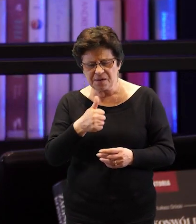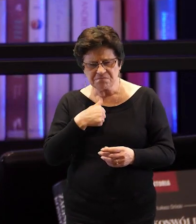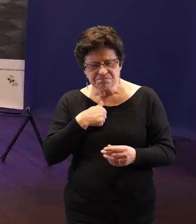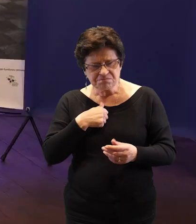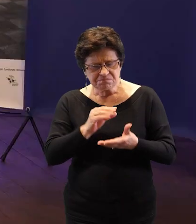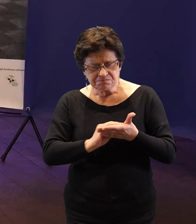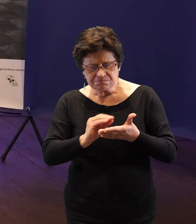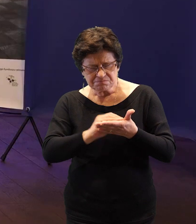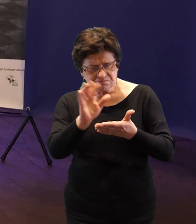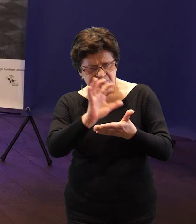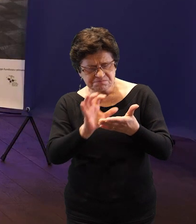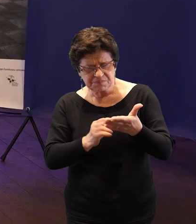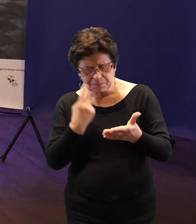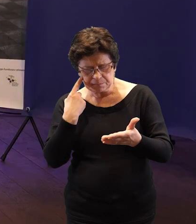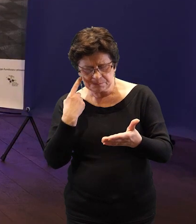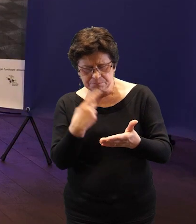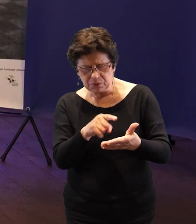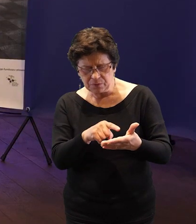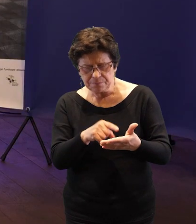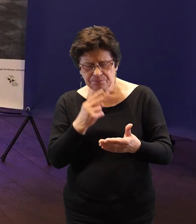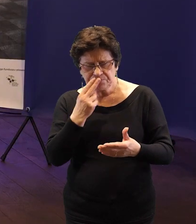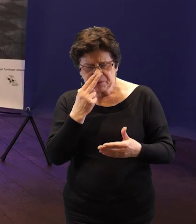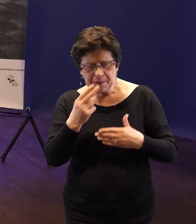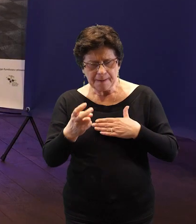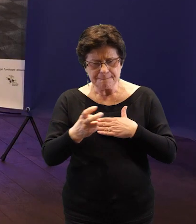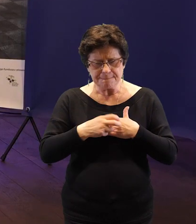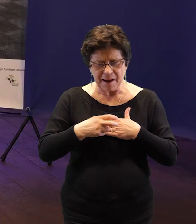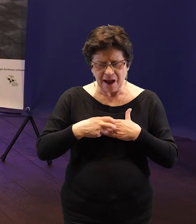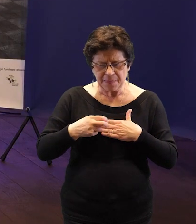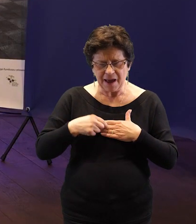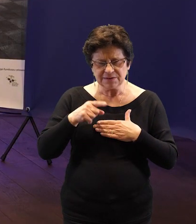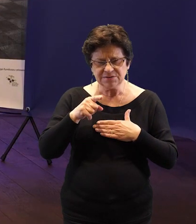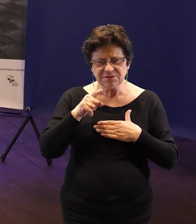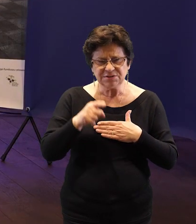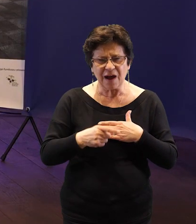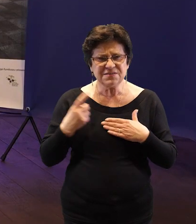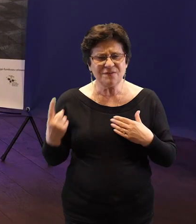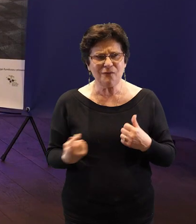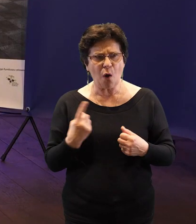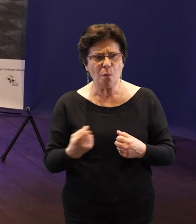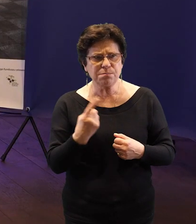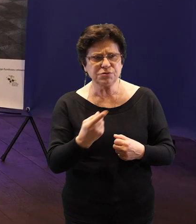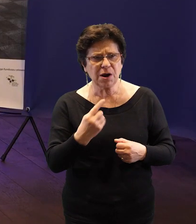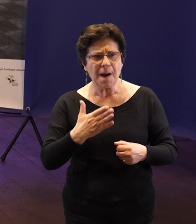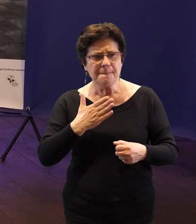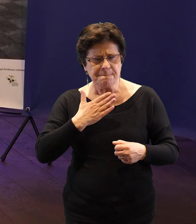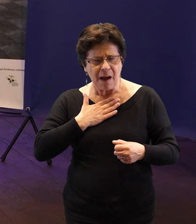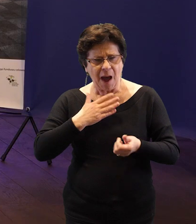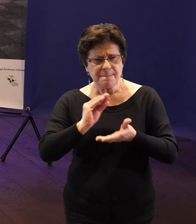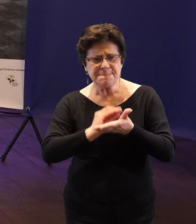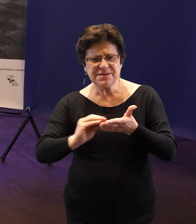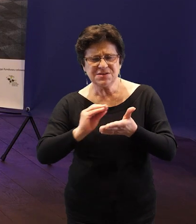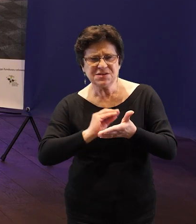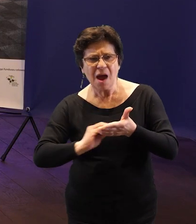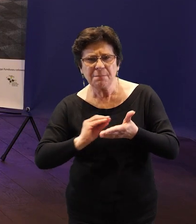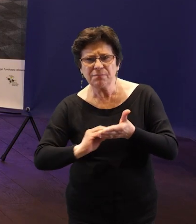informację, że badacz z Wałbrzycha, Tadeusz Słowikowski, posiada pisemne relacje dwóch świadków